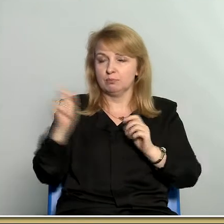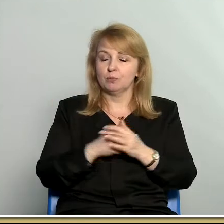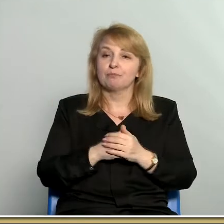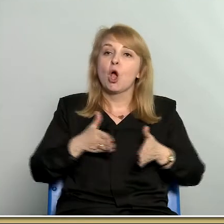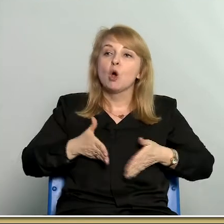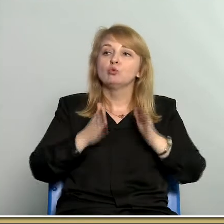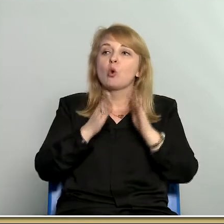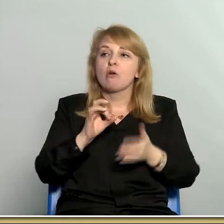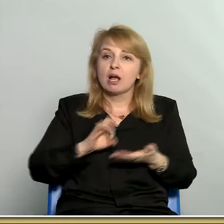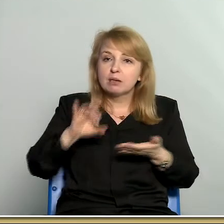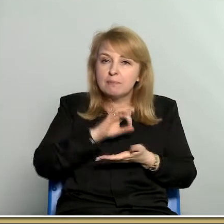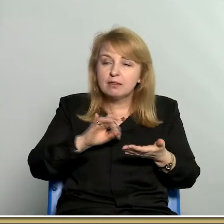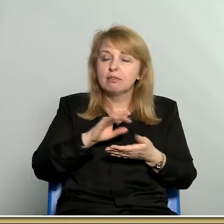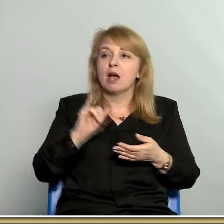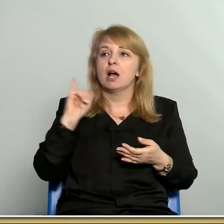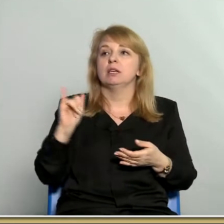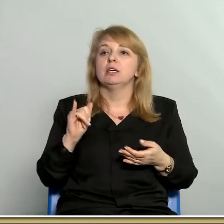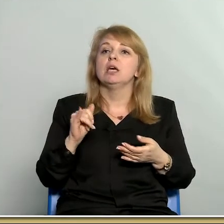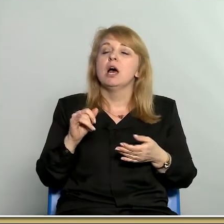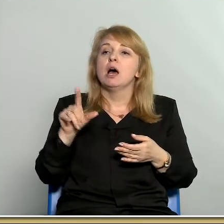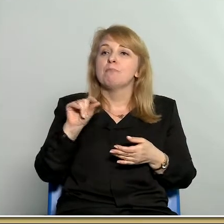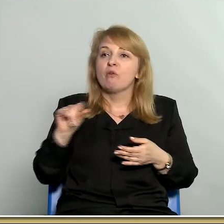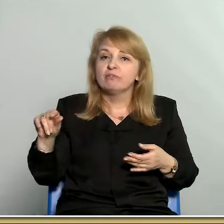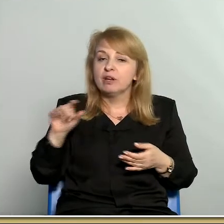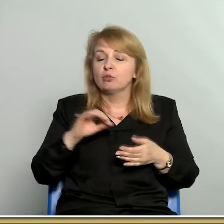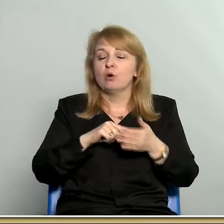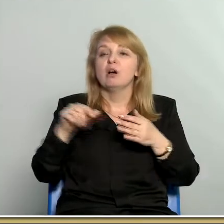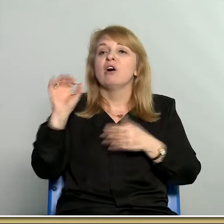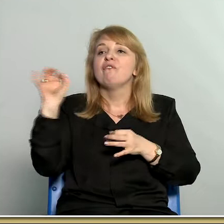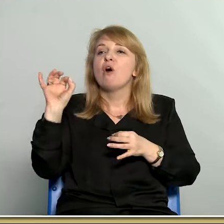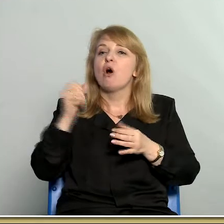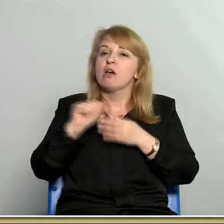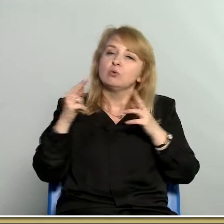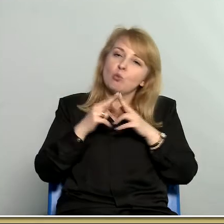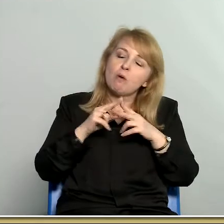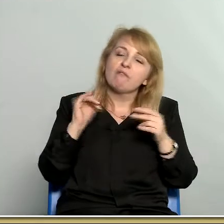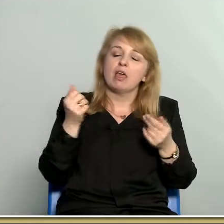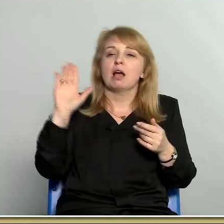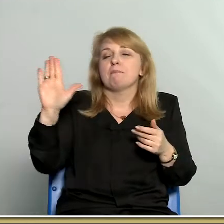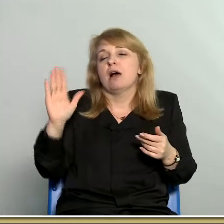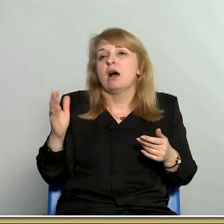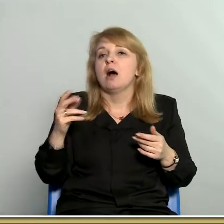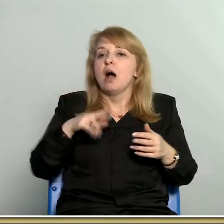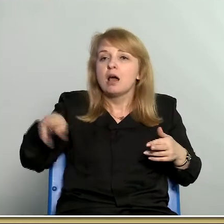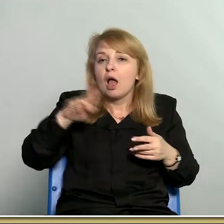powiatowe i gminne realizowane zgodnie z zapisami naszego programu, te, które wynikają z kontraktu terytorialnego, bądź z